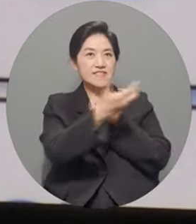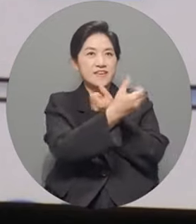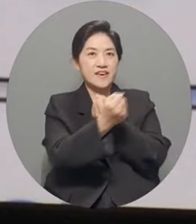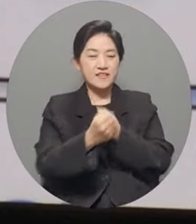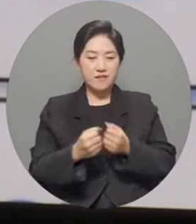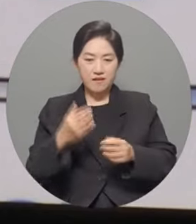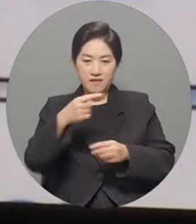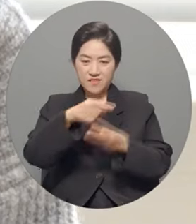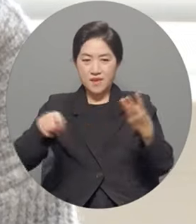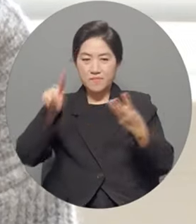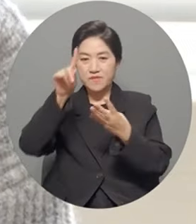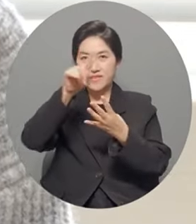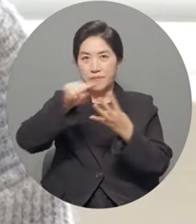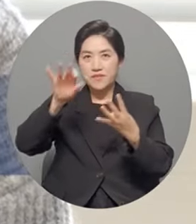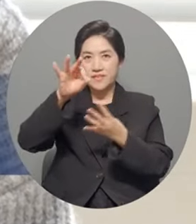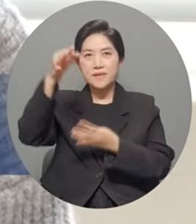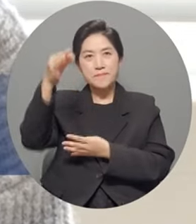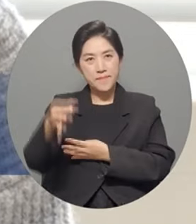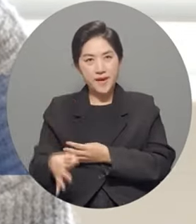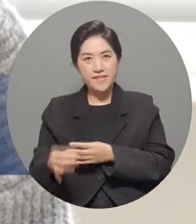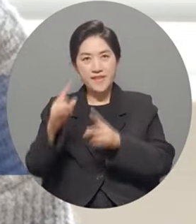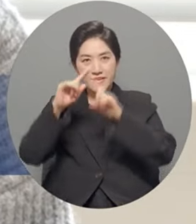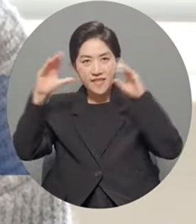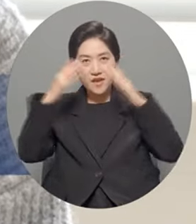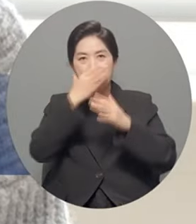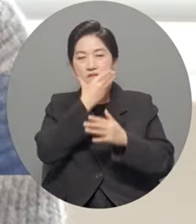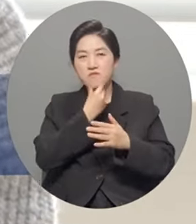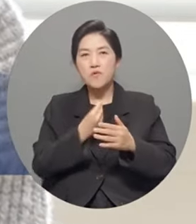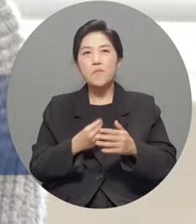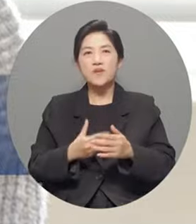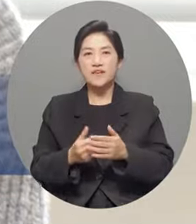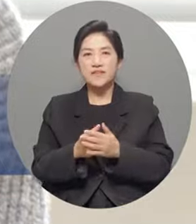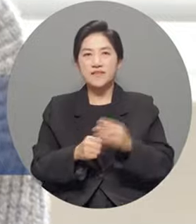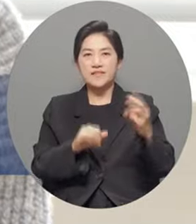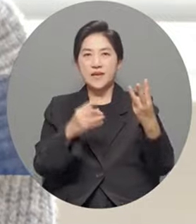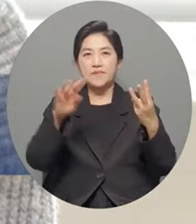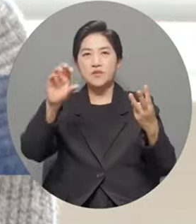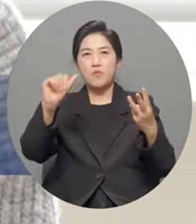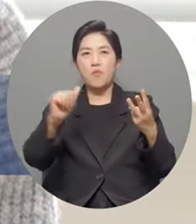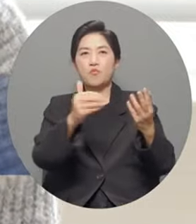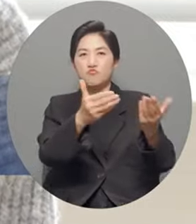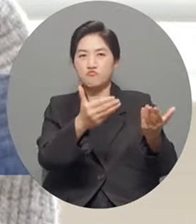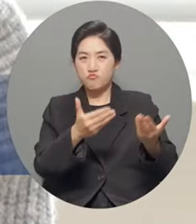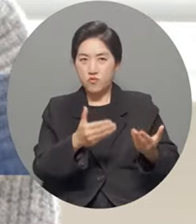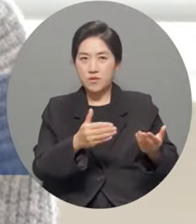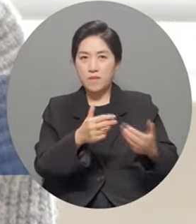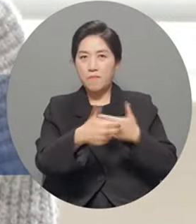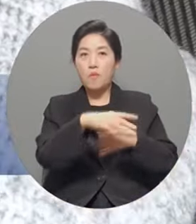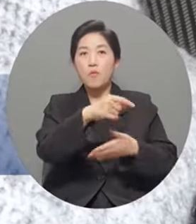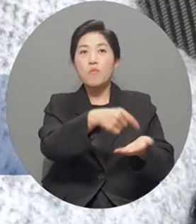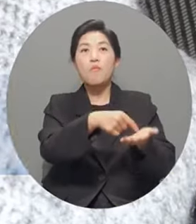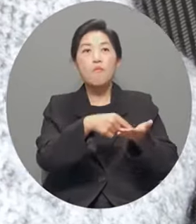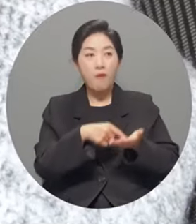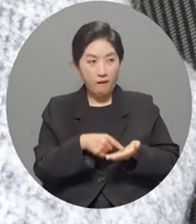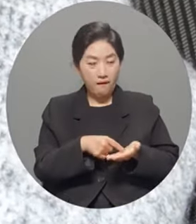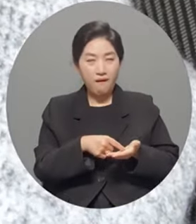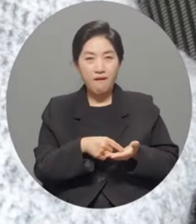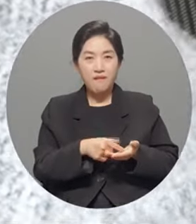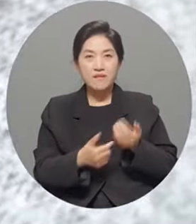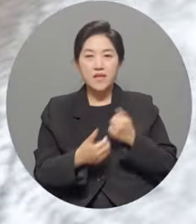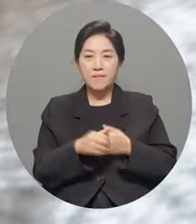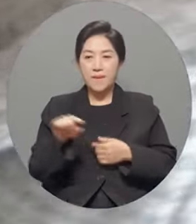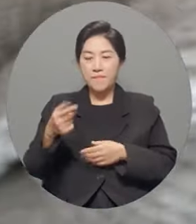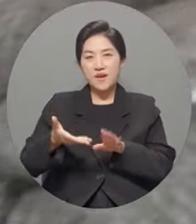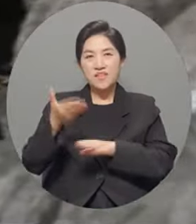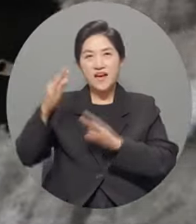수준으로 낮췄습니다 대학생 의료복지 원이니까 3 45만 원에 해주겠다 원에서 먼저 제안을 해서 100명